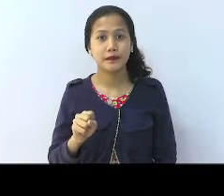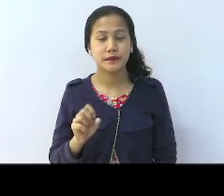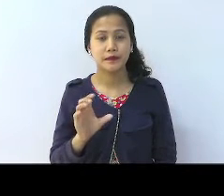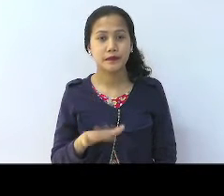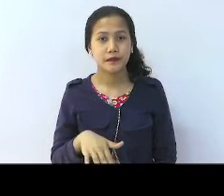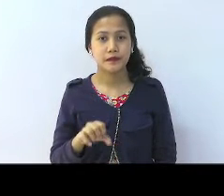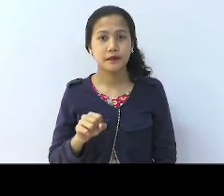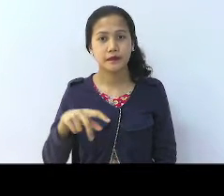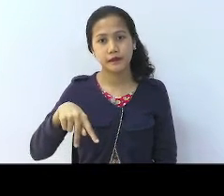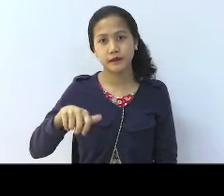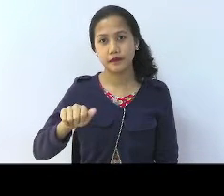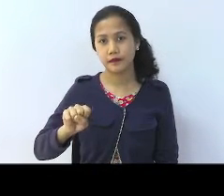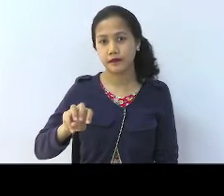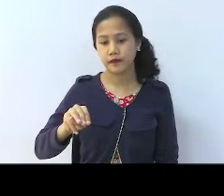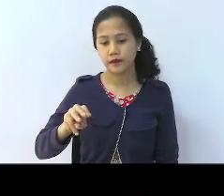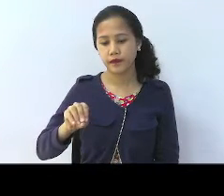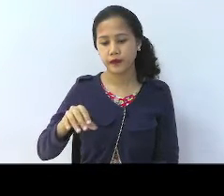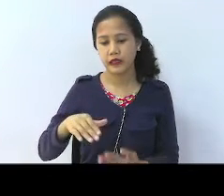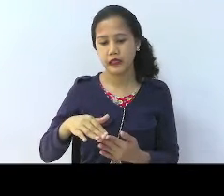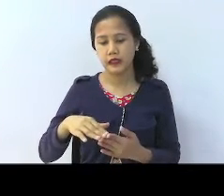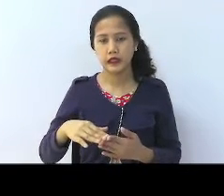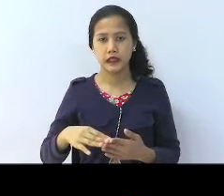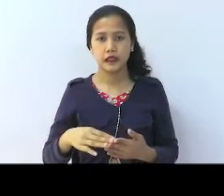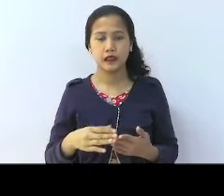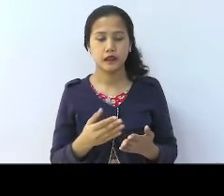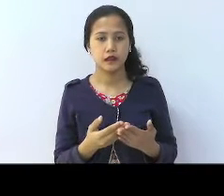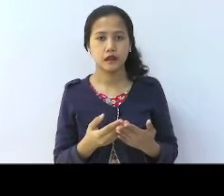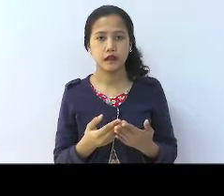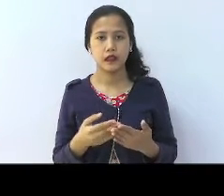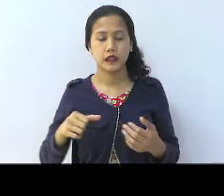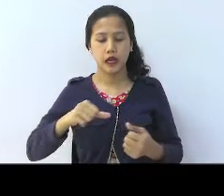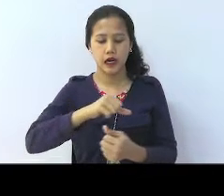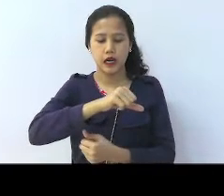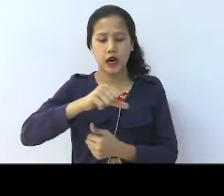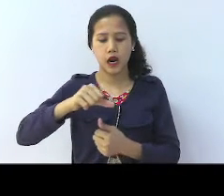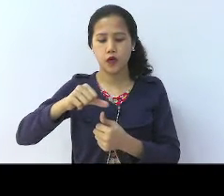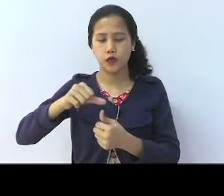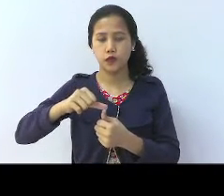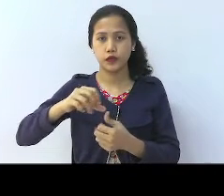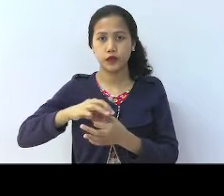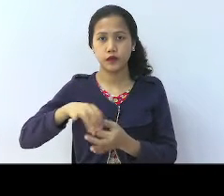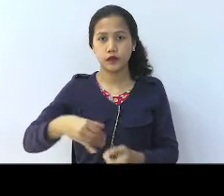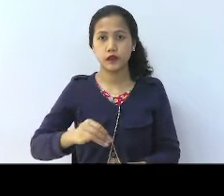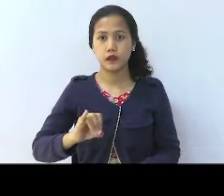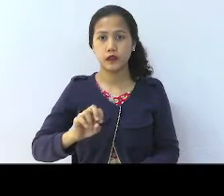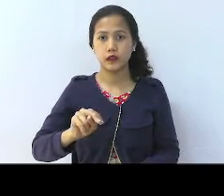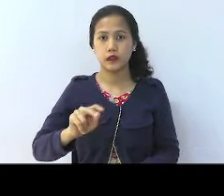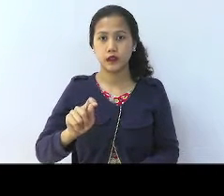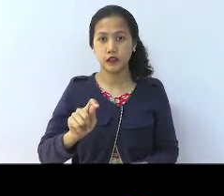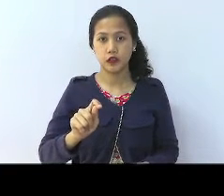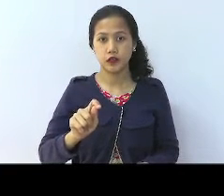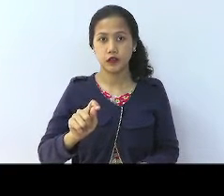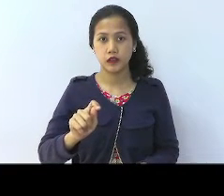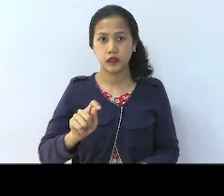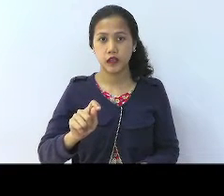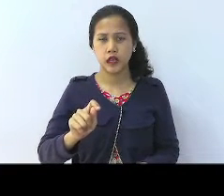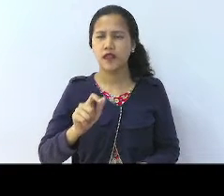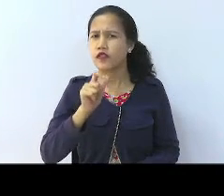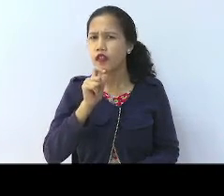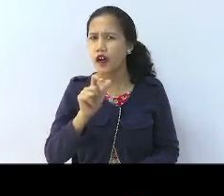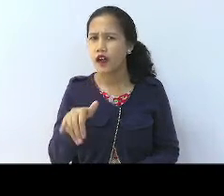Down syndrome at cerebral palsy. Sa mga extra articular cause naman ay muscle